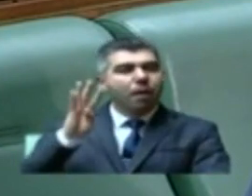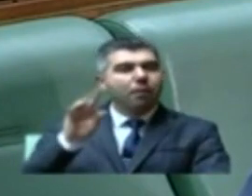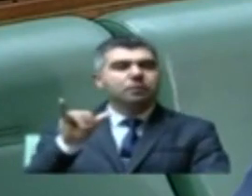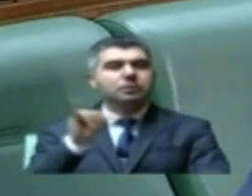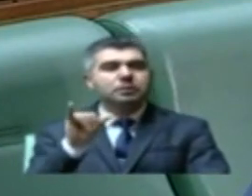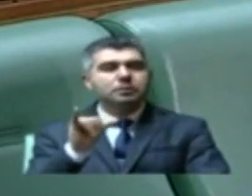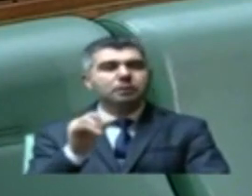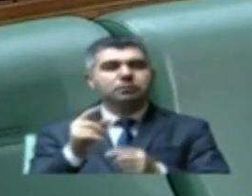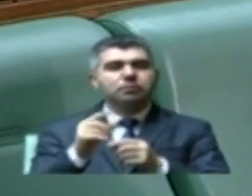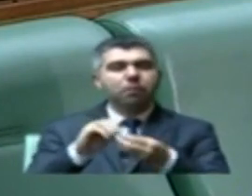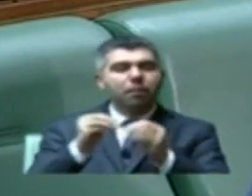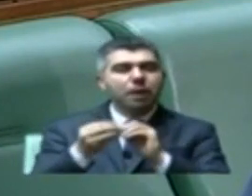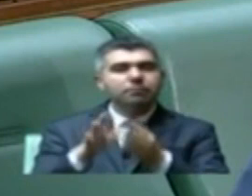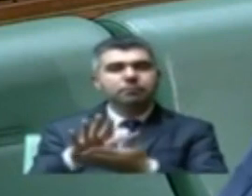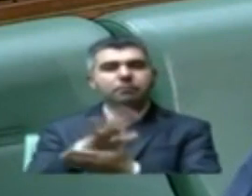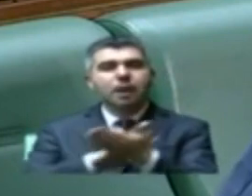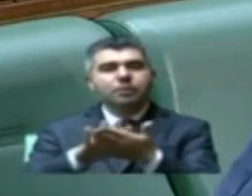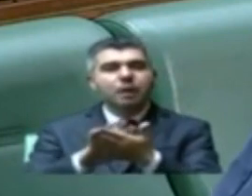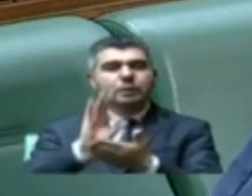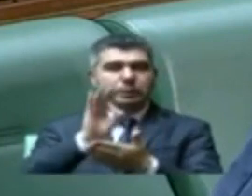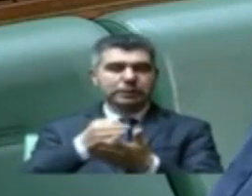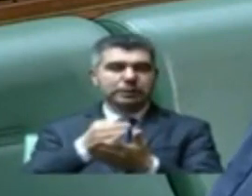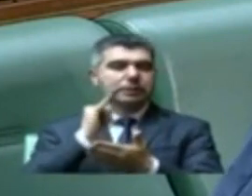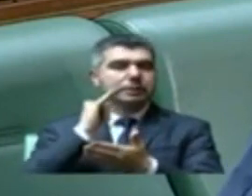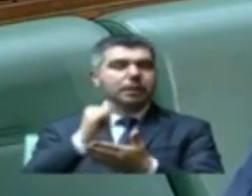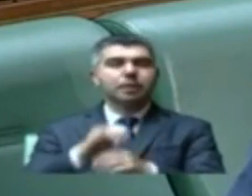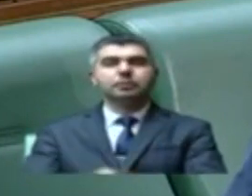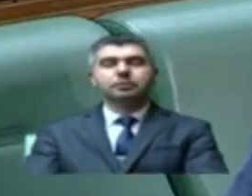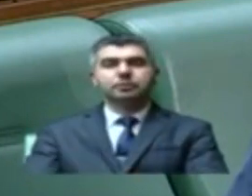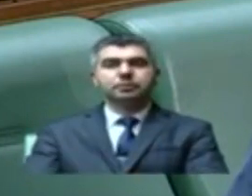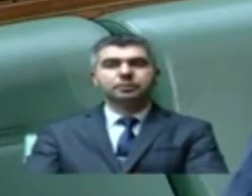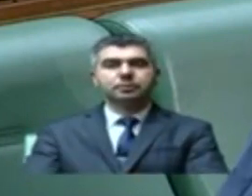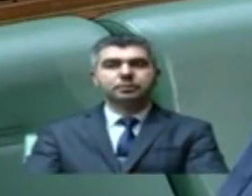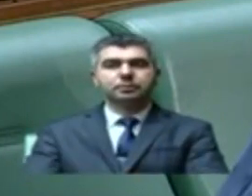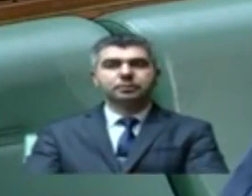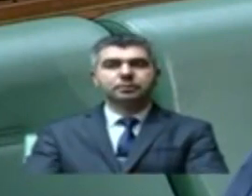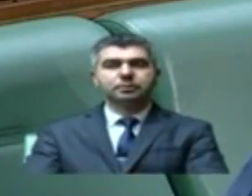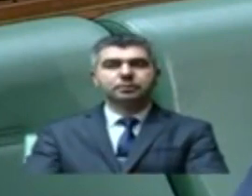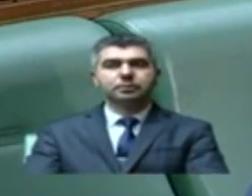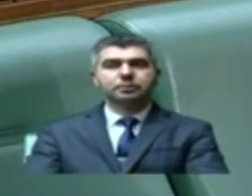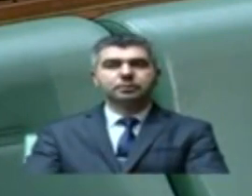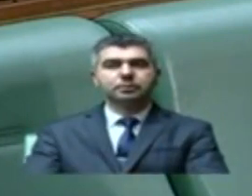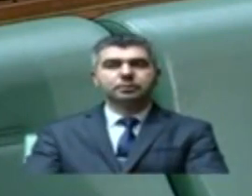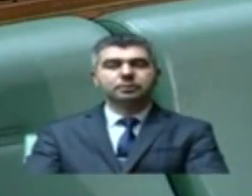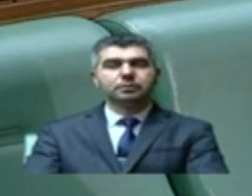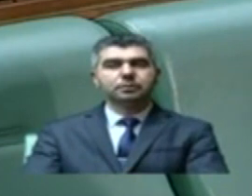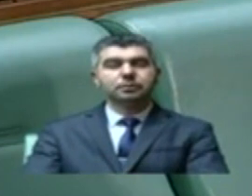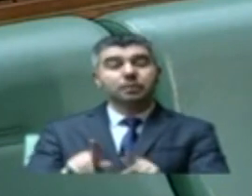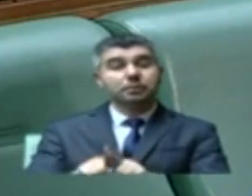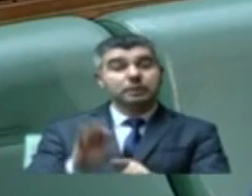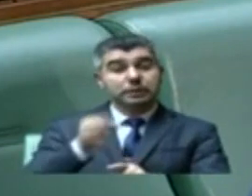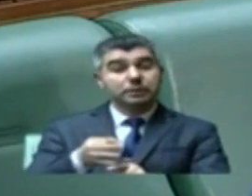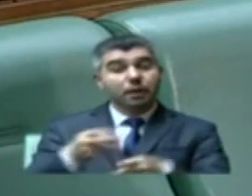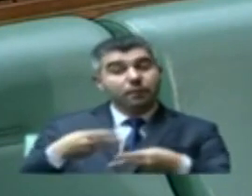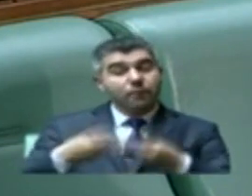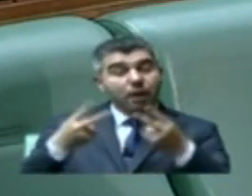ومتطلباتهم واقتراحاتهم، أعطاتهم الوقت الكافي جزاها الله خير، واللي حقيقة الجهة اللي